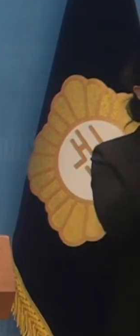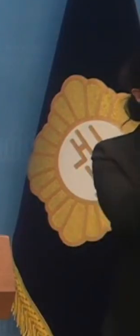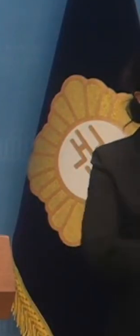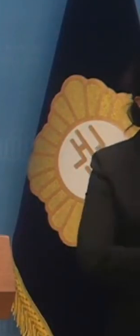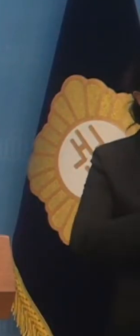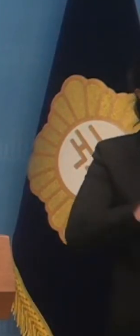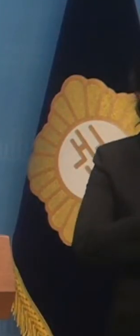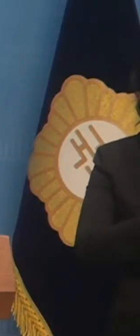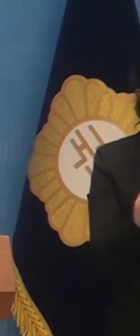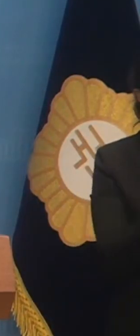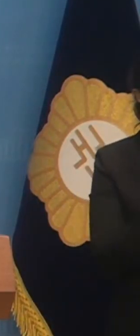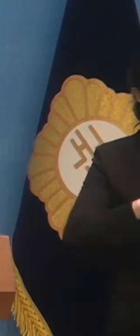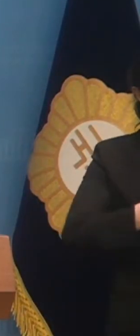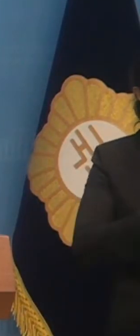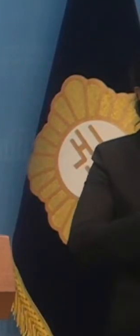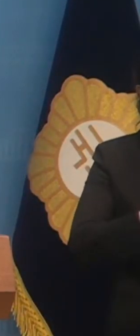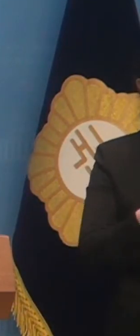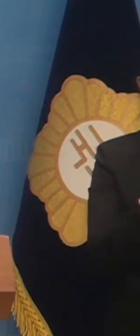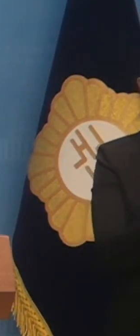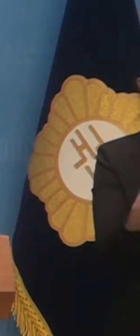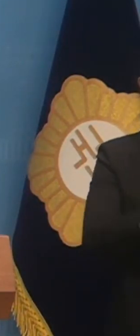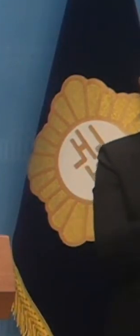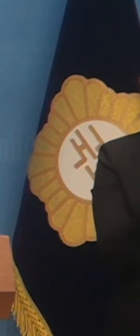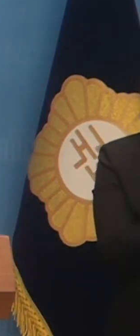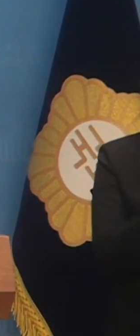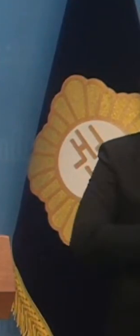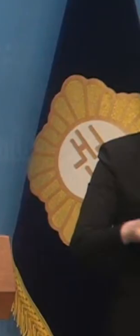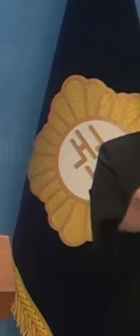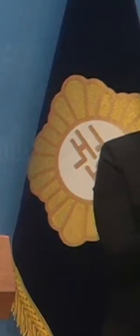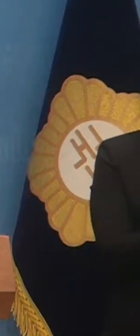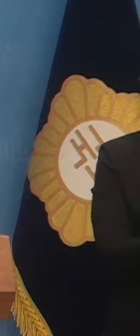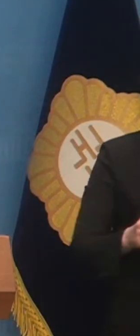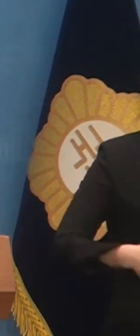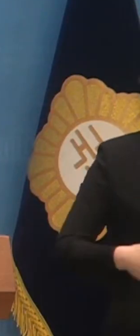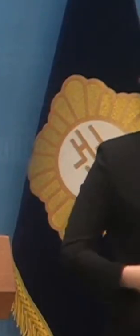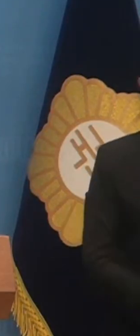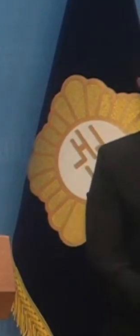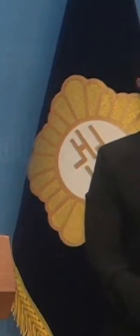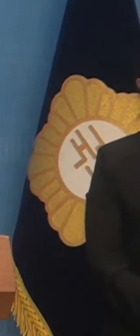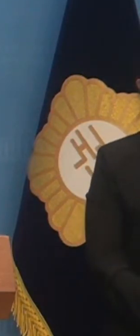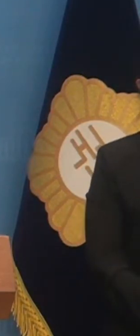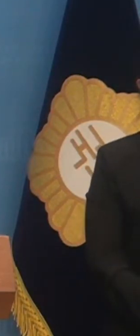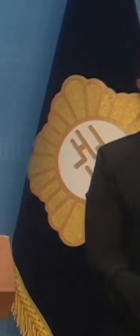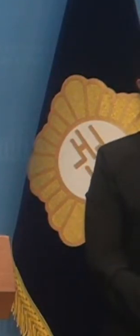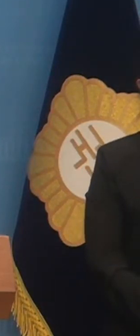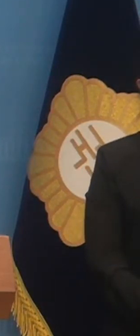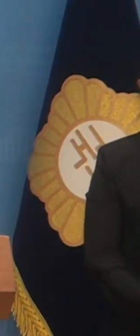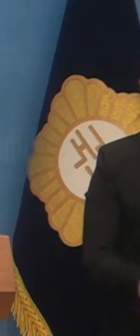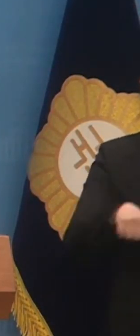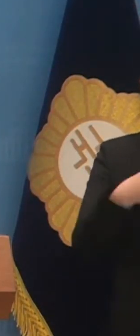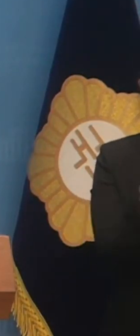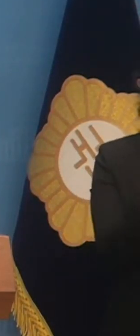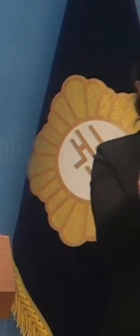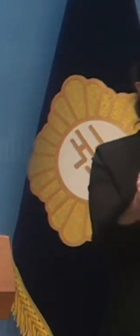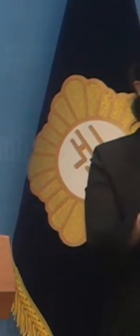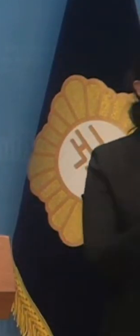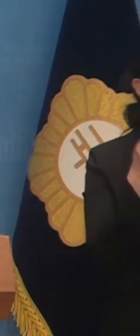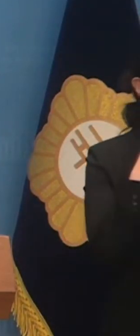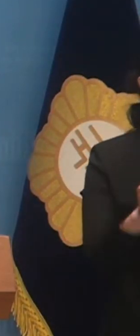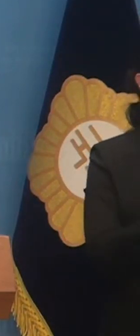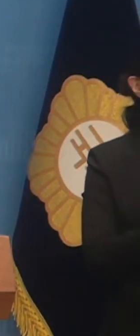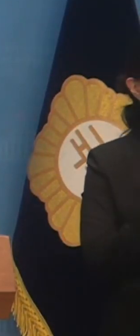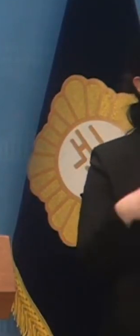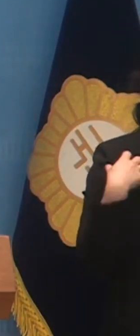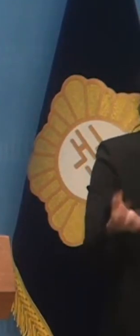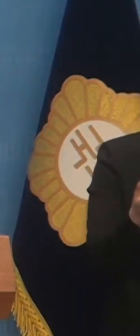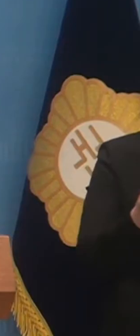못하도록 강력한 제도적 대응책을 당장 마련해야 합니다. 이주호 장관은 거짓 변명과 책임